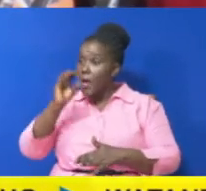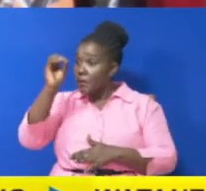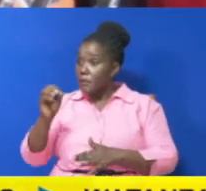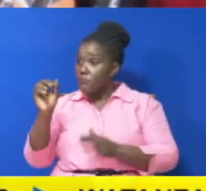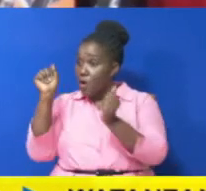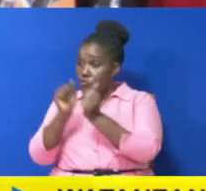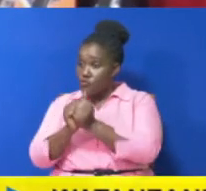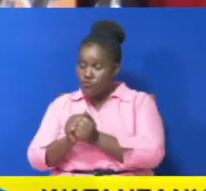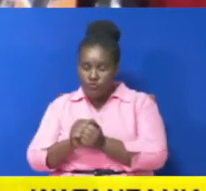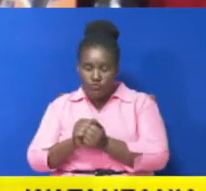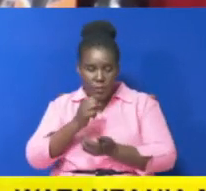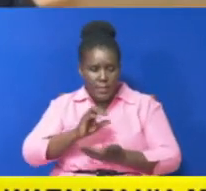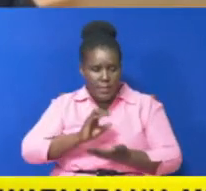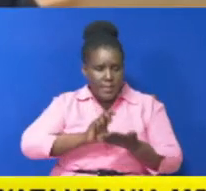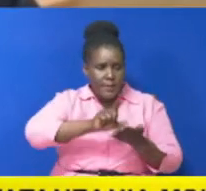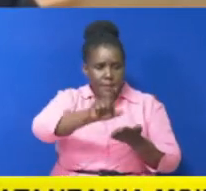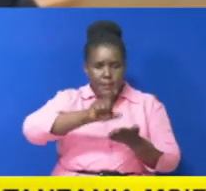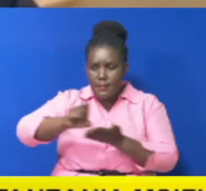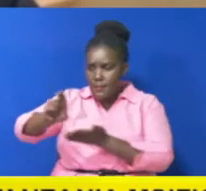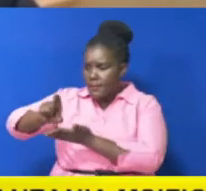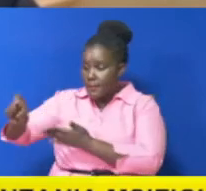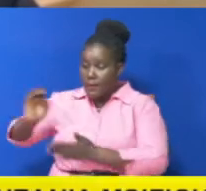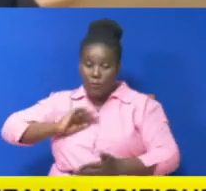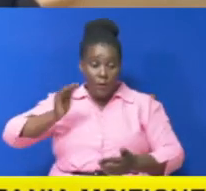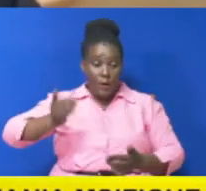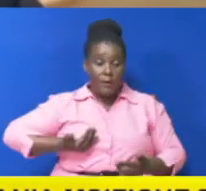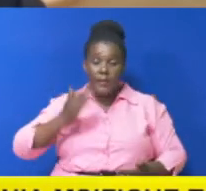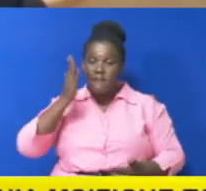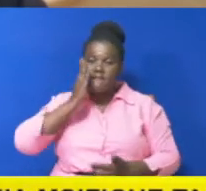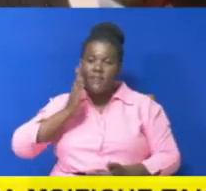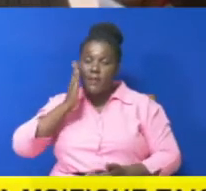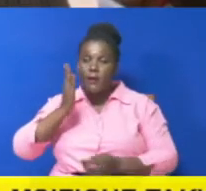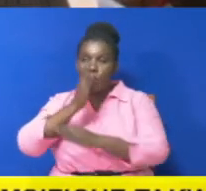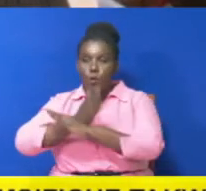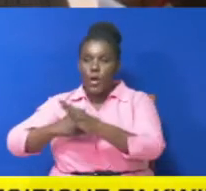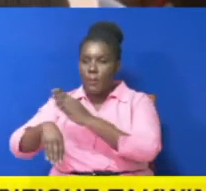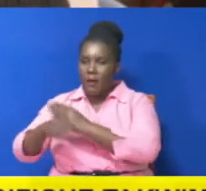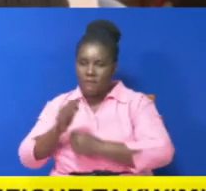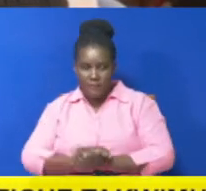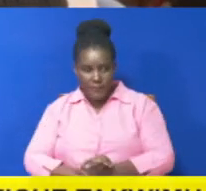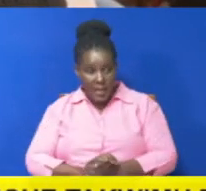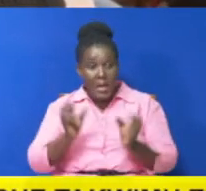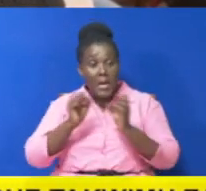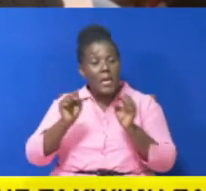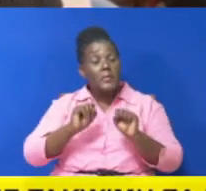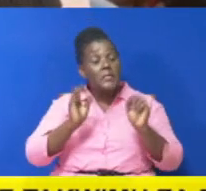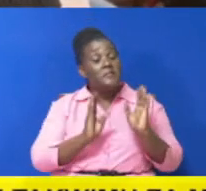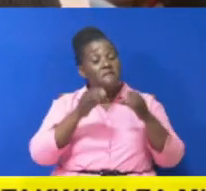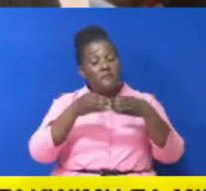kwa vikundi vya wanawake, vijana na wenye ulemavu bila riba. Changamoto kubwa ni kwa